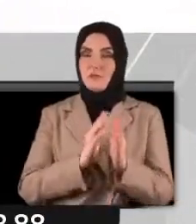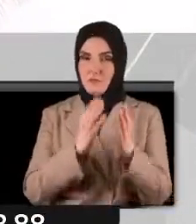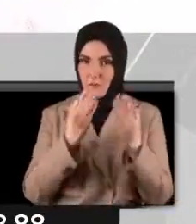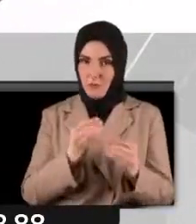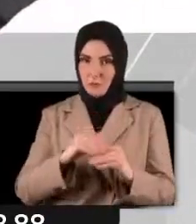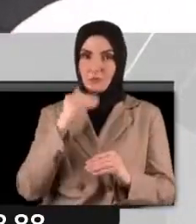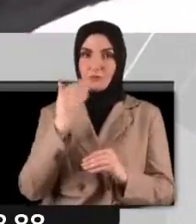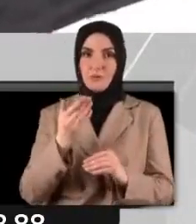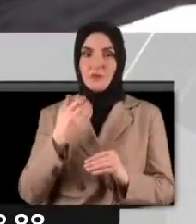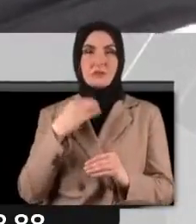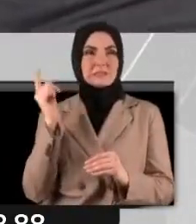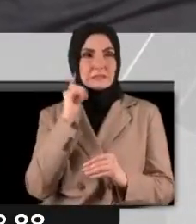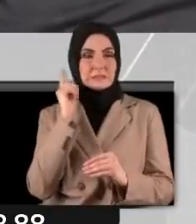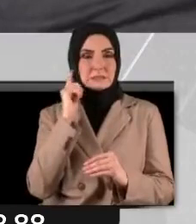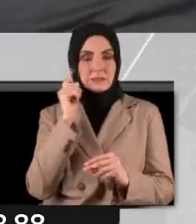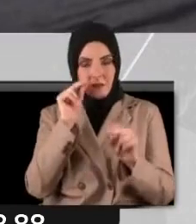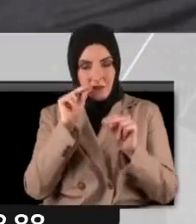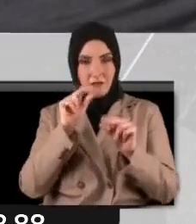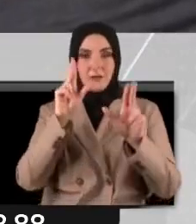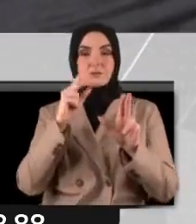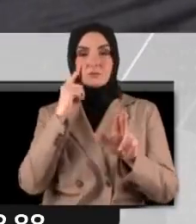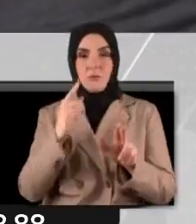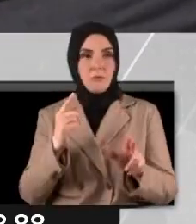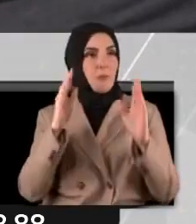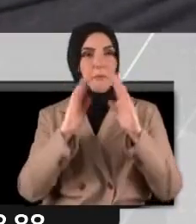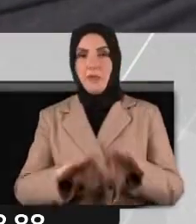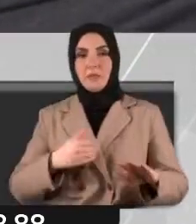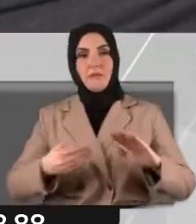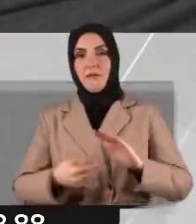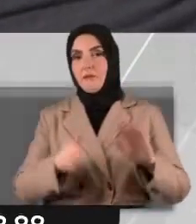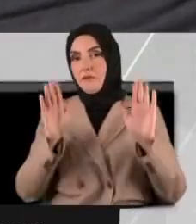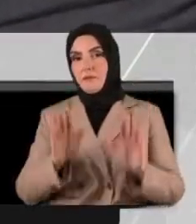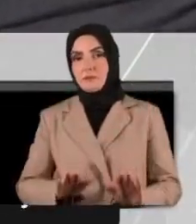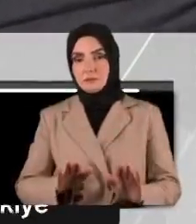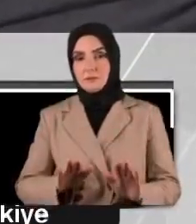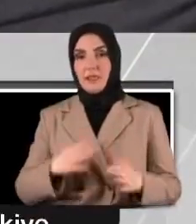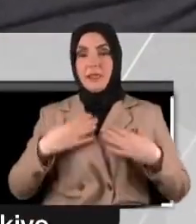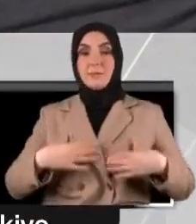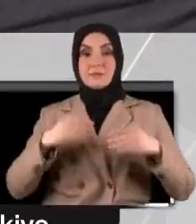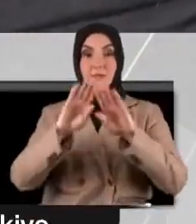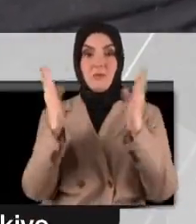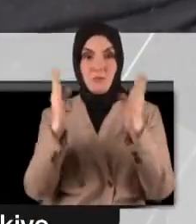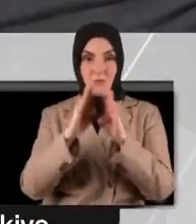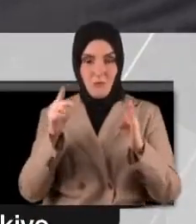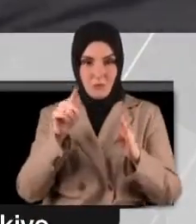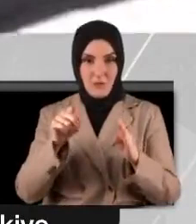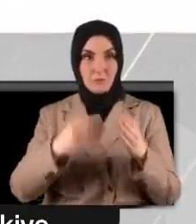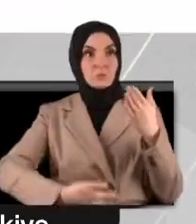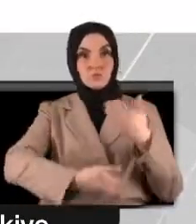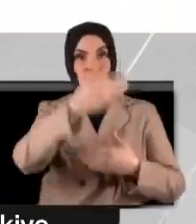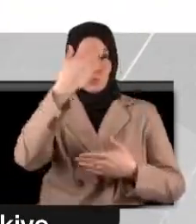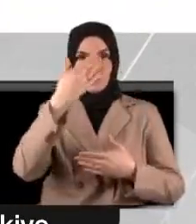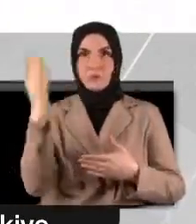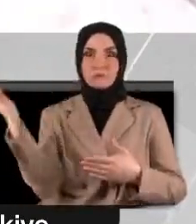Gözümüzü açtığımızda enkazın altındaydık. Gardırolapla duvar üstümüze yıkılmıştı, bacaklarımıza. Oğlumun